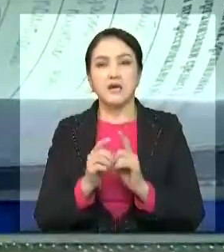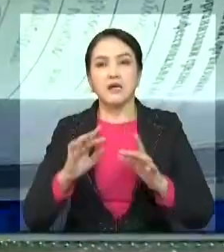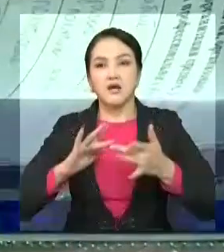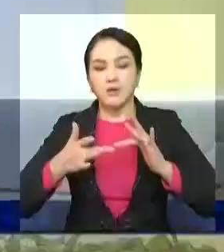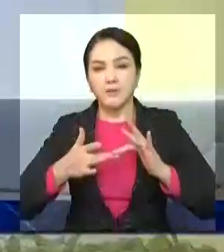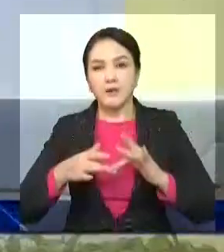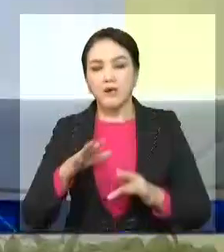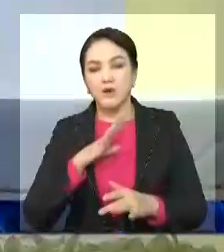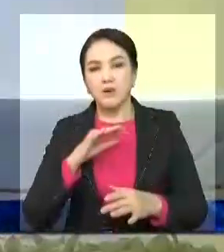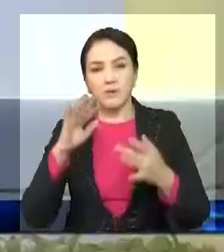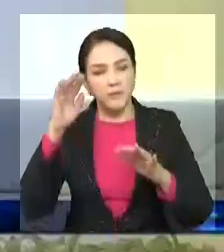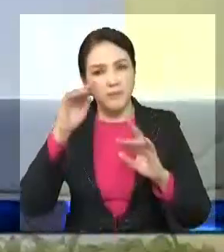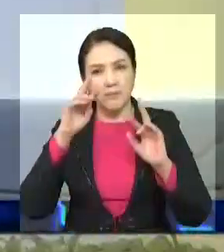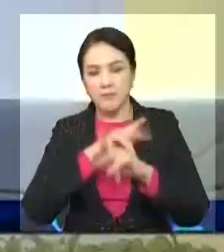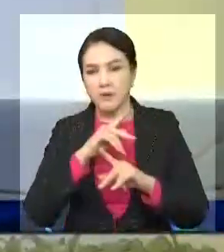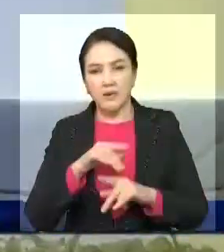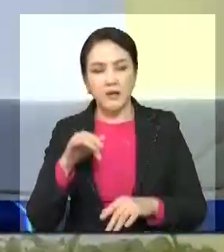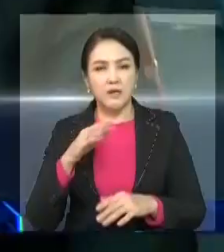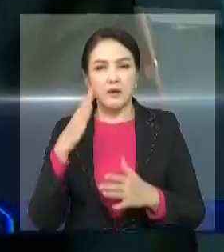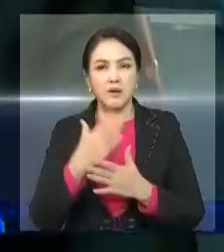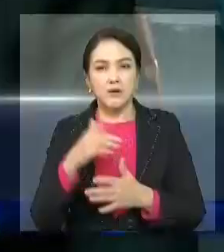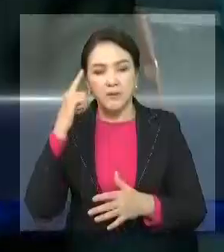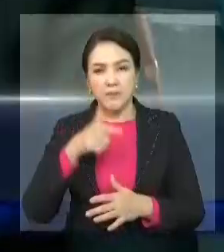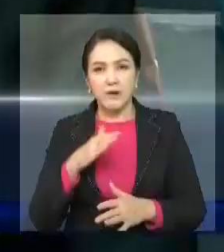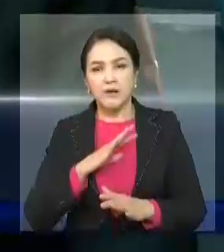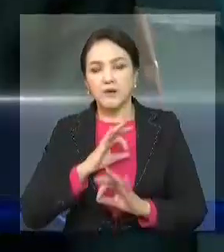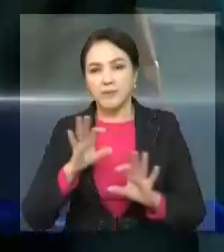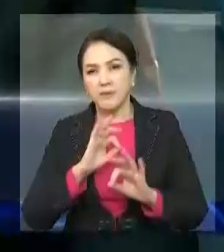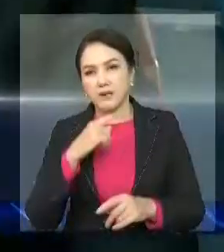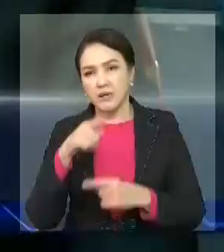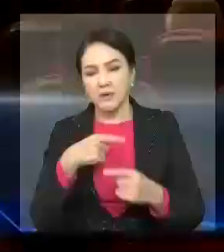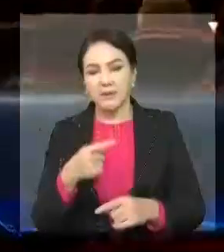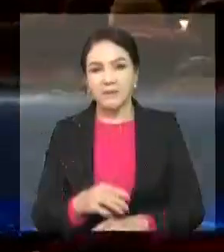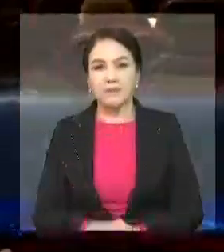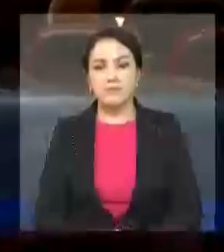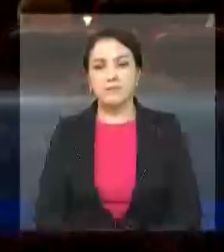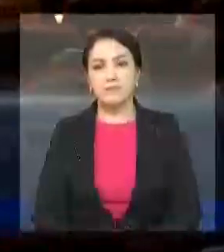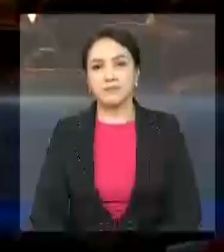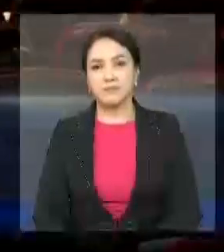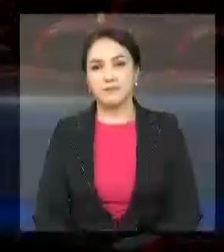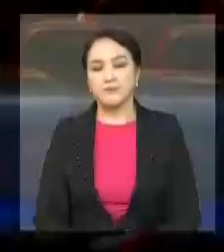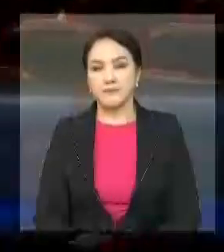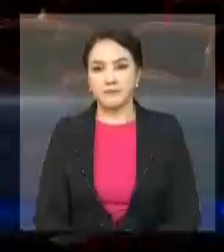беттеріндегі күмәнді парақшалардың қаупі мен діни сауаттылық жайы кеңірек айтылды. Райгүл Іншібай, Жанаділ Сағиев, Ақтөбе телеарнасы.